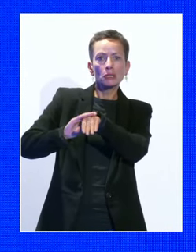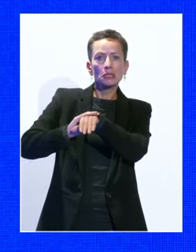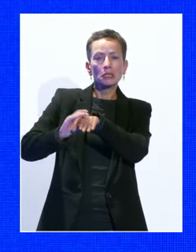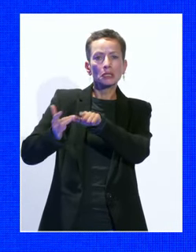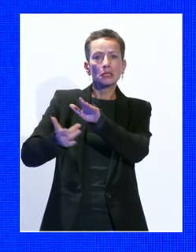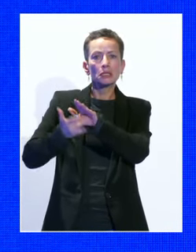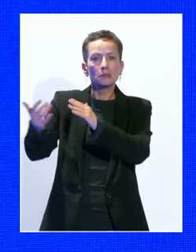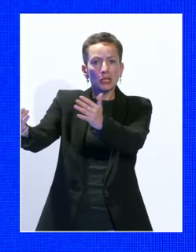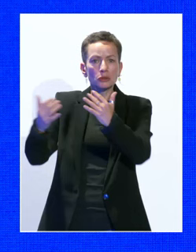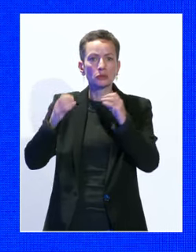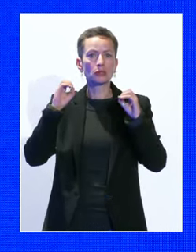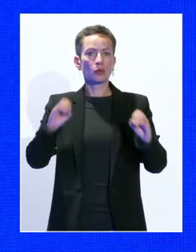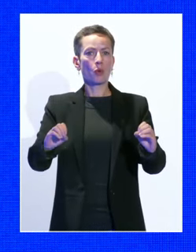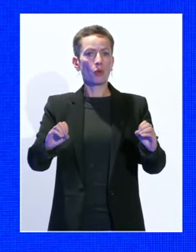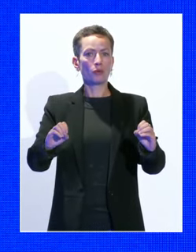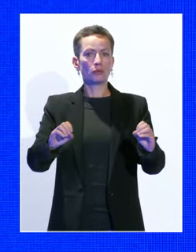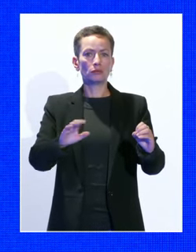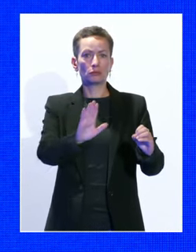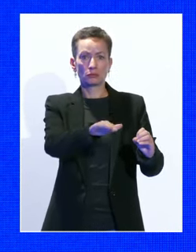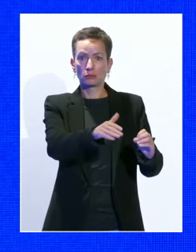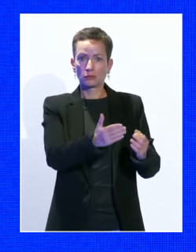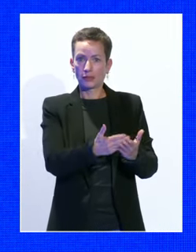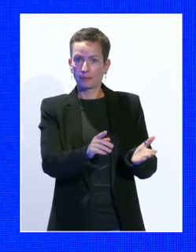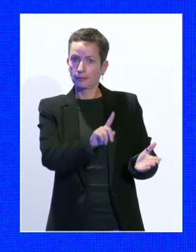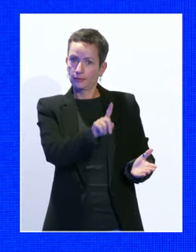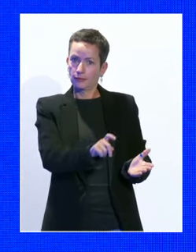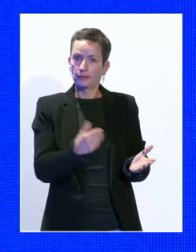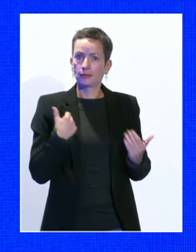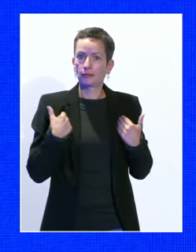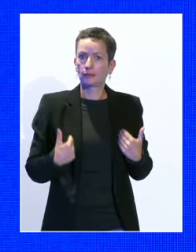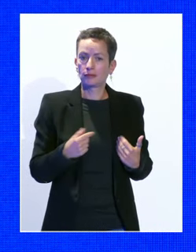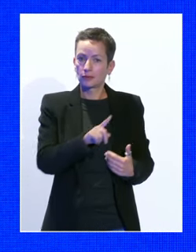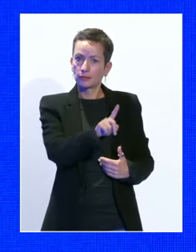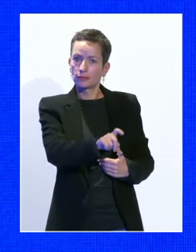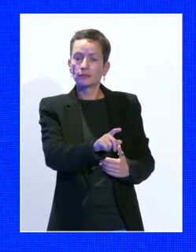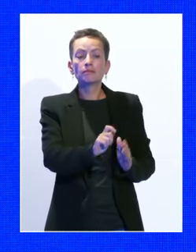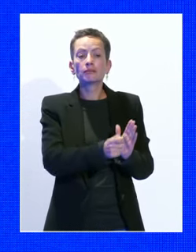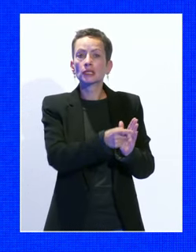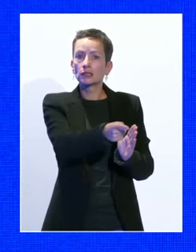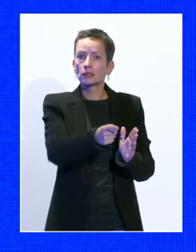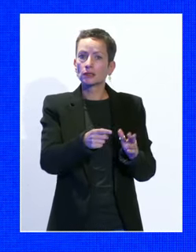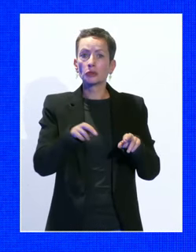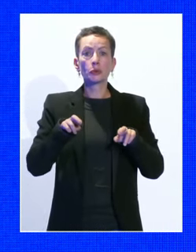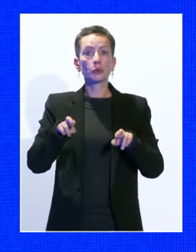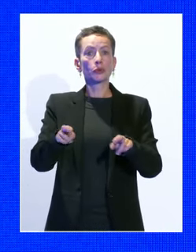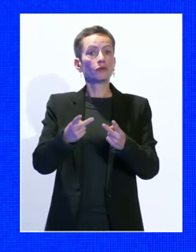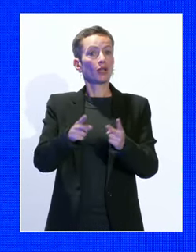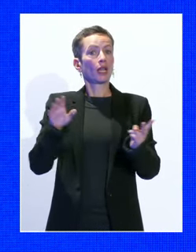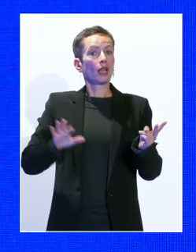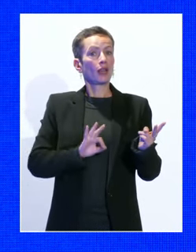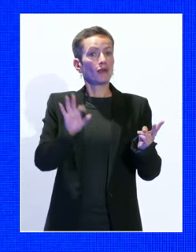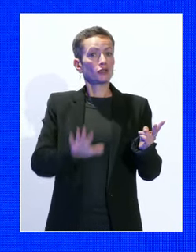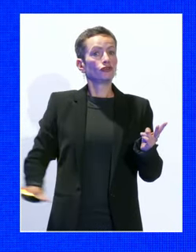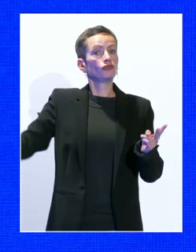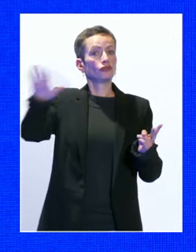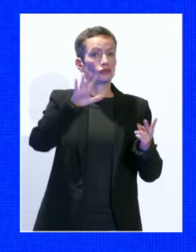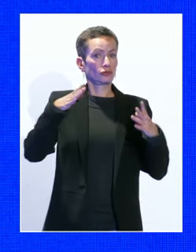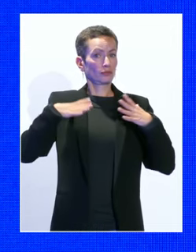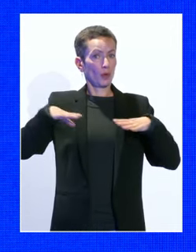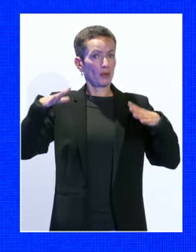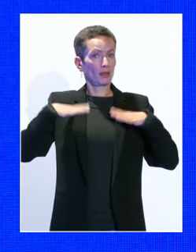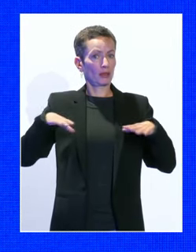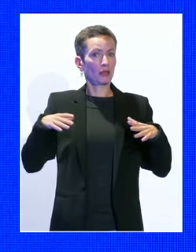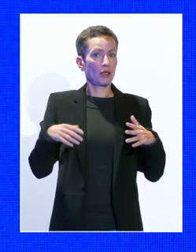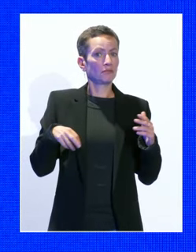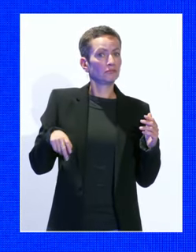zéro, je demande une chose toute simple. Quand ils se promènent dans les rues de nos villes,